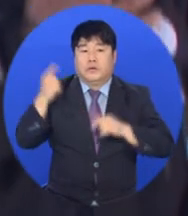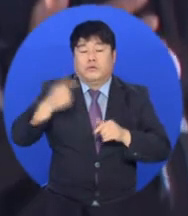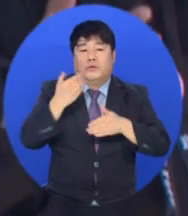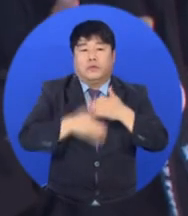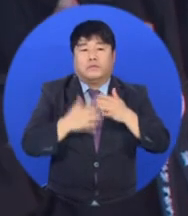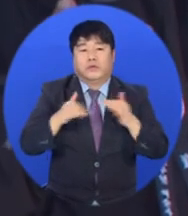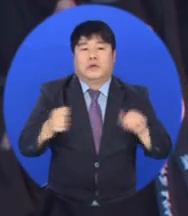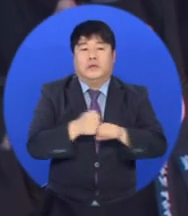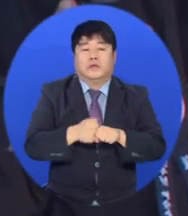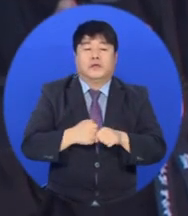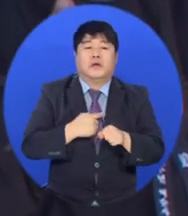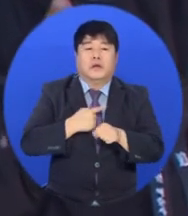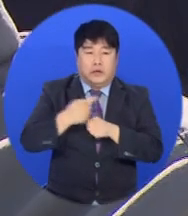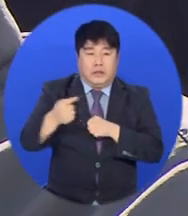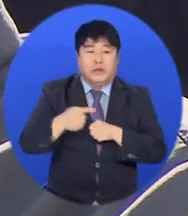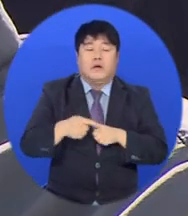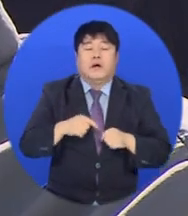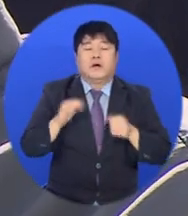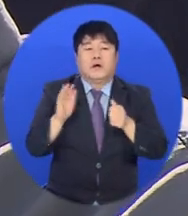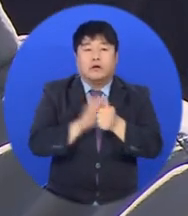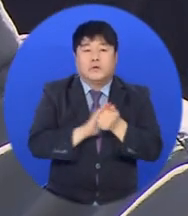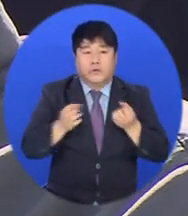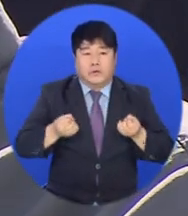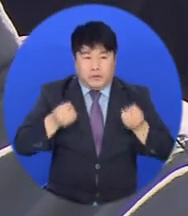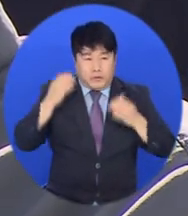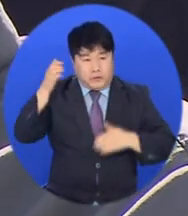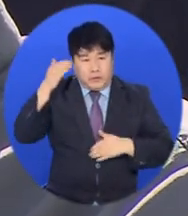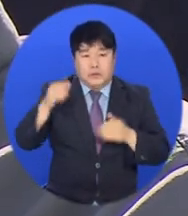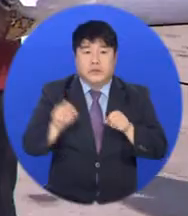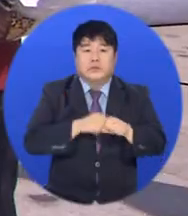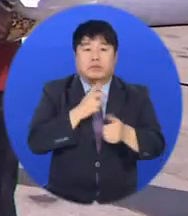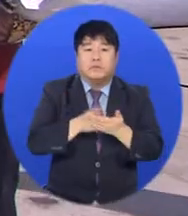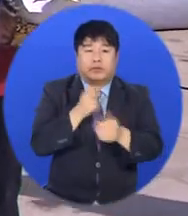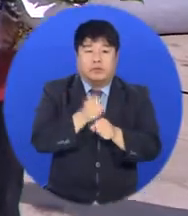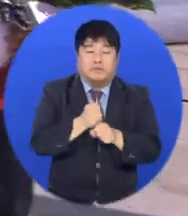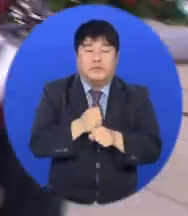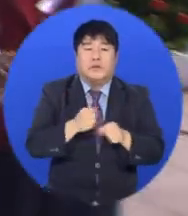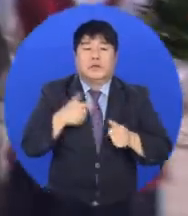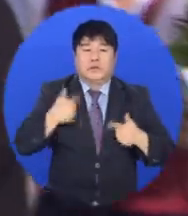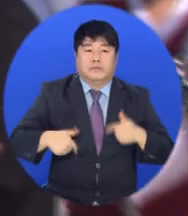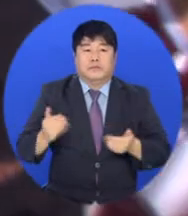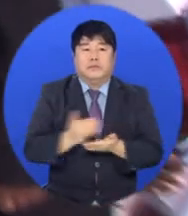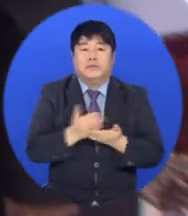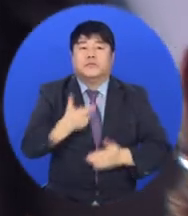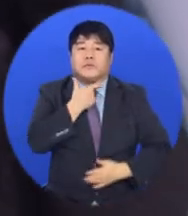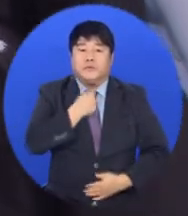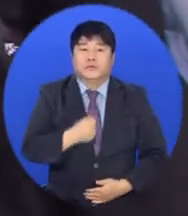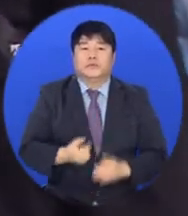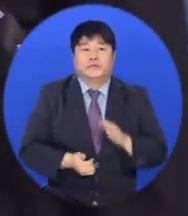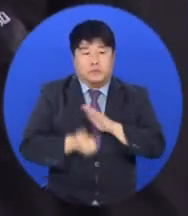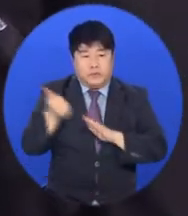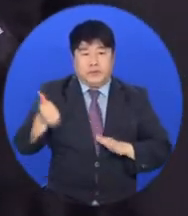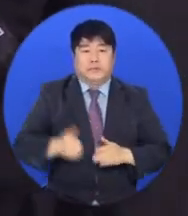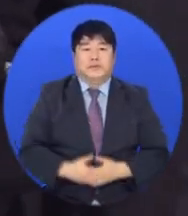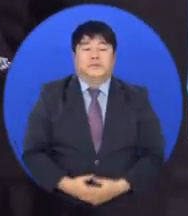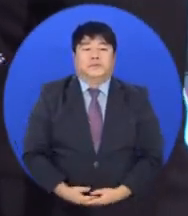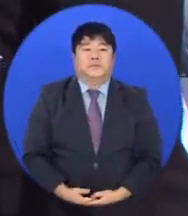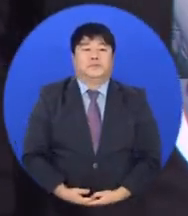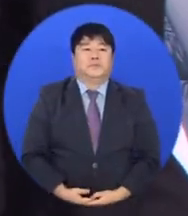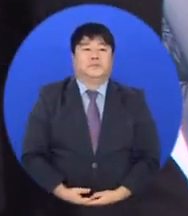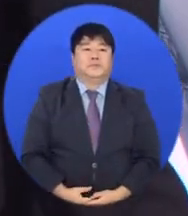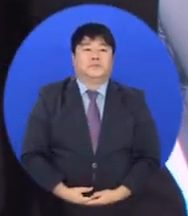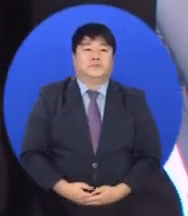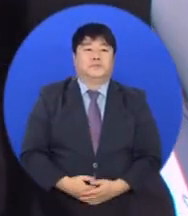추념식과 위령제에서는 특별법 제정의 기쁨을 함께 나누기를 간절히 소망했습니다. MBC 뉴스 문형철입니다.